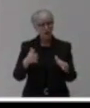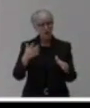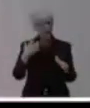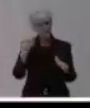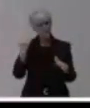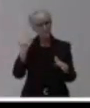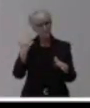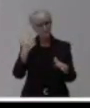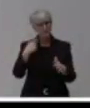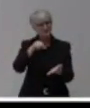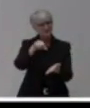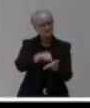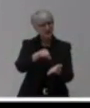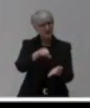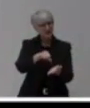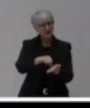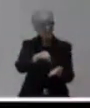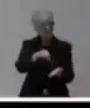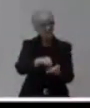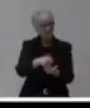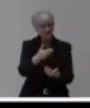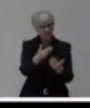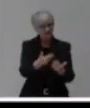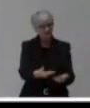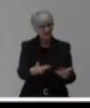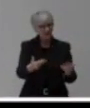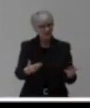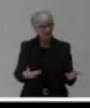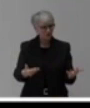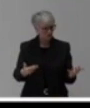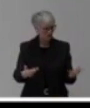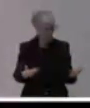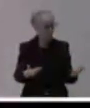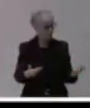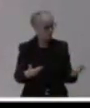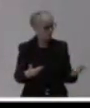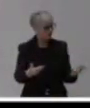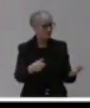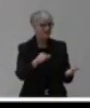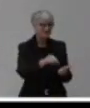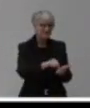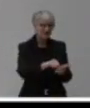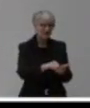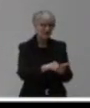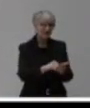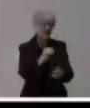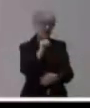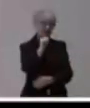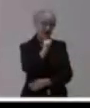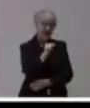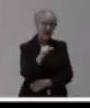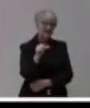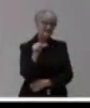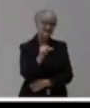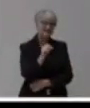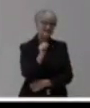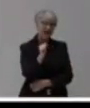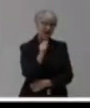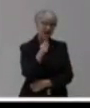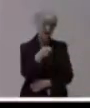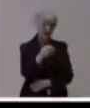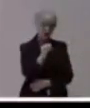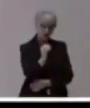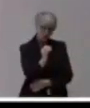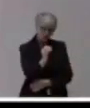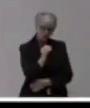una delle nostre sedi nel territorio del Corsichese, nella sede di Assago, eravamo stati scelti